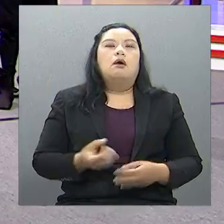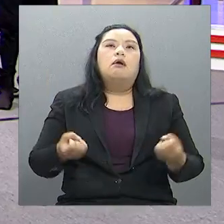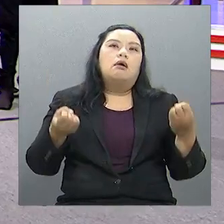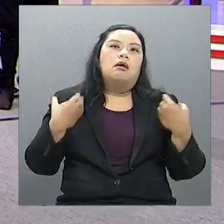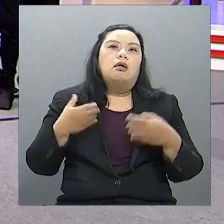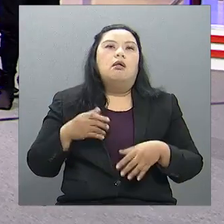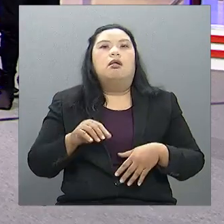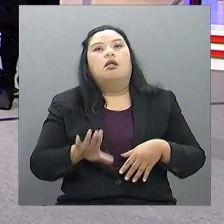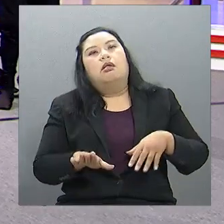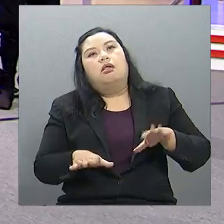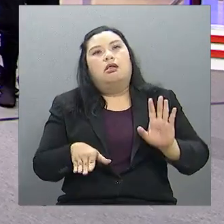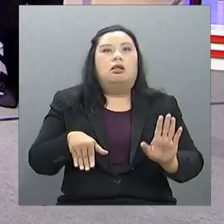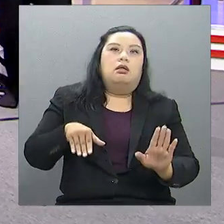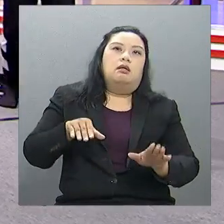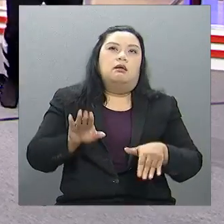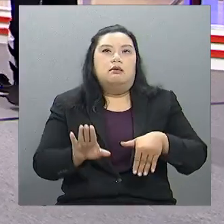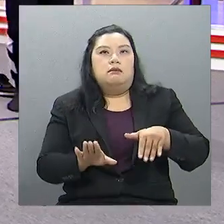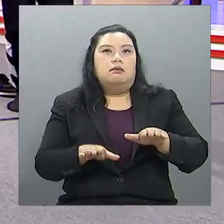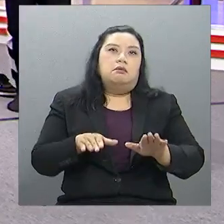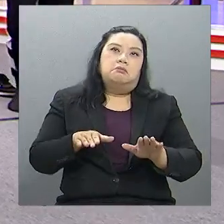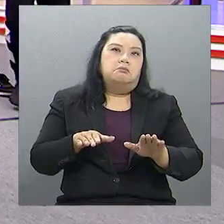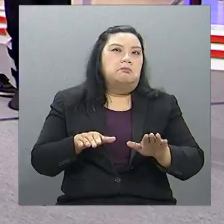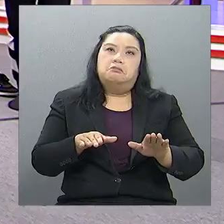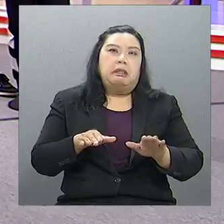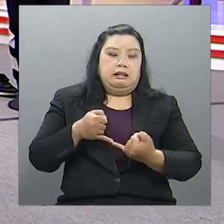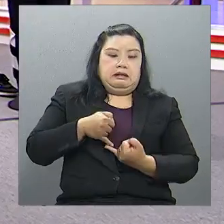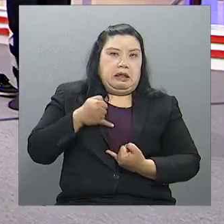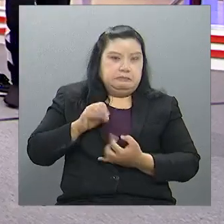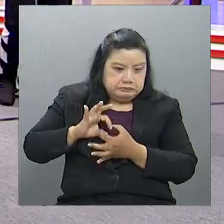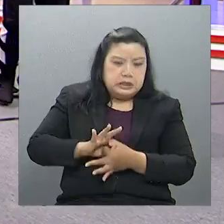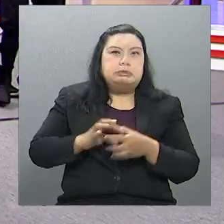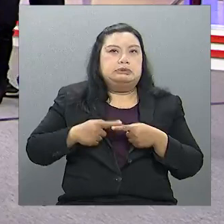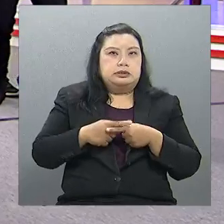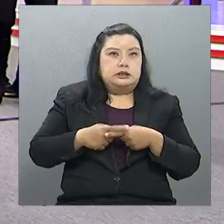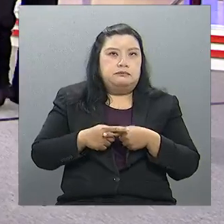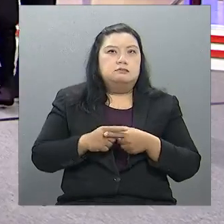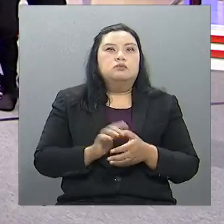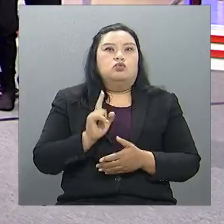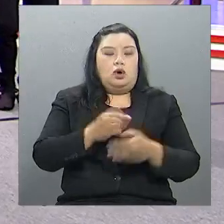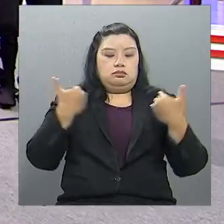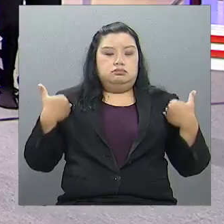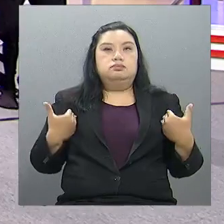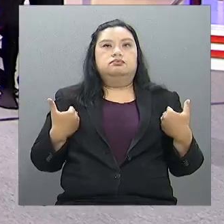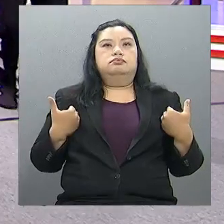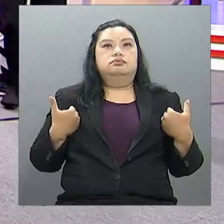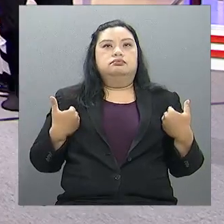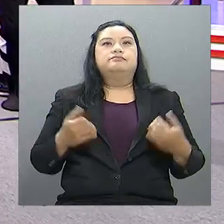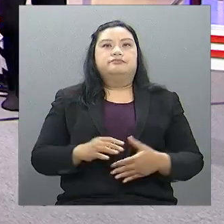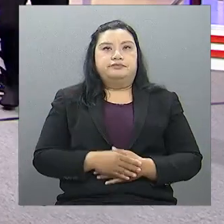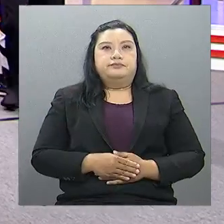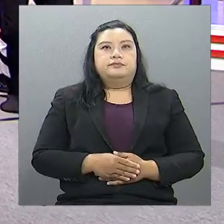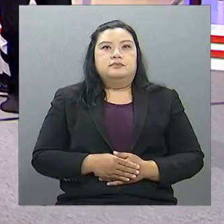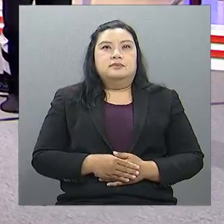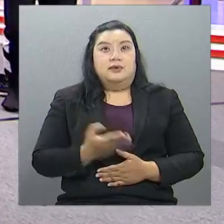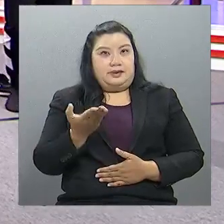ถหนเกิงทเทวะเปิกั คนเวลา finan มลหนึ